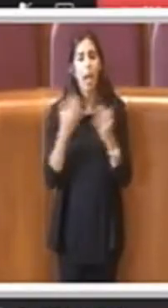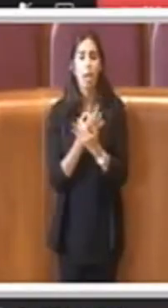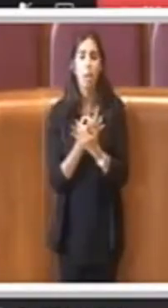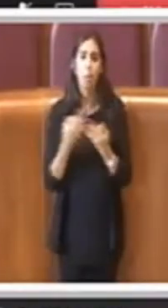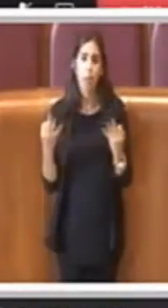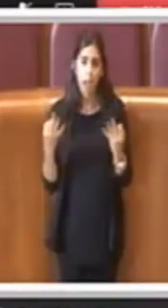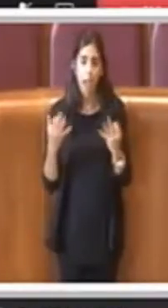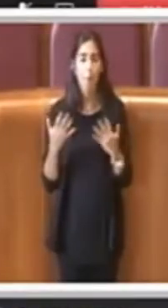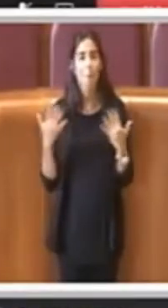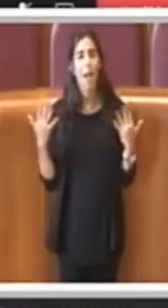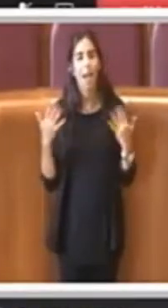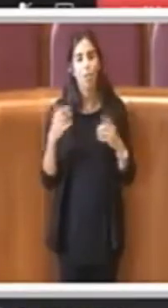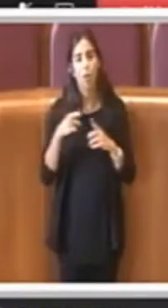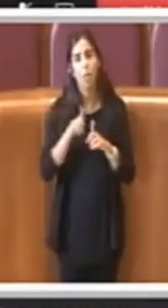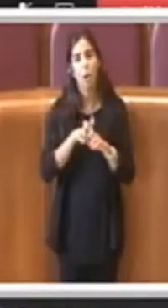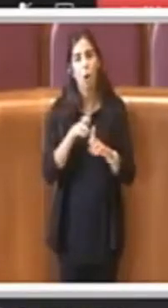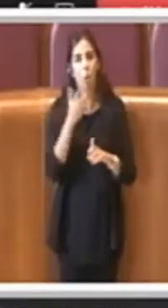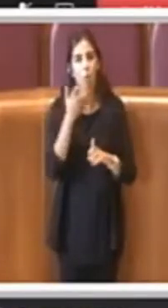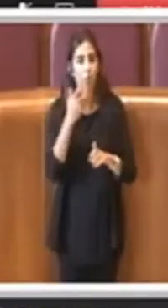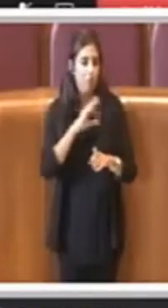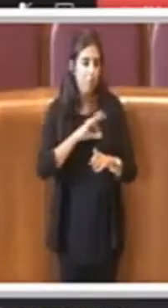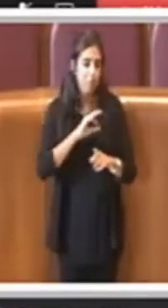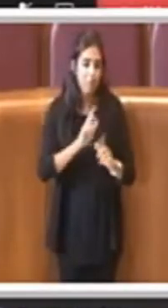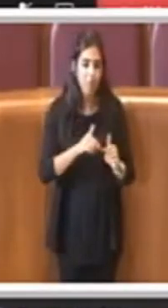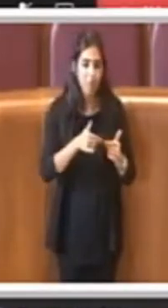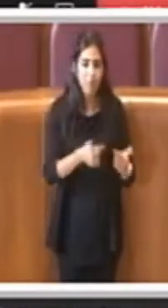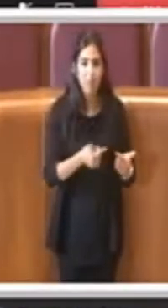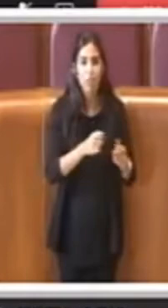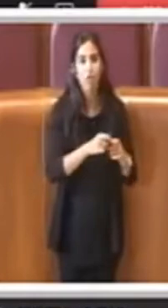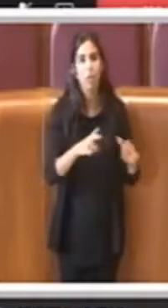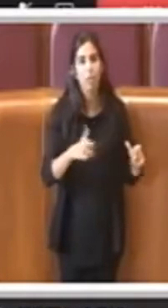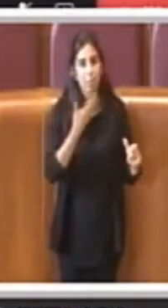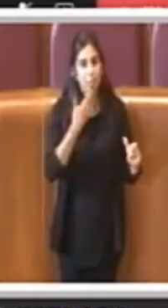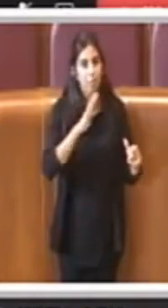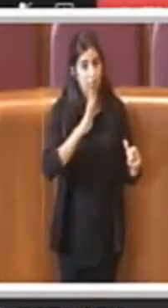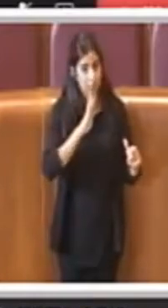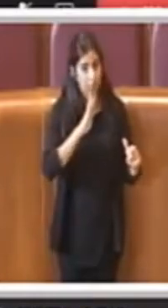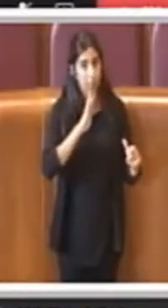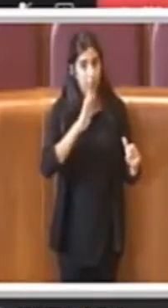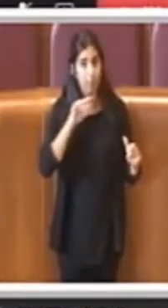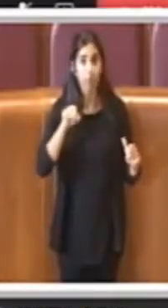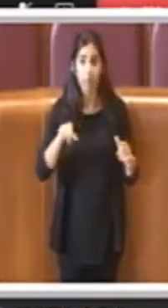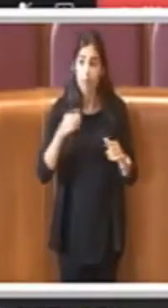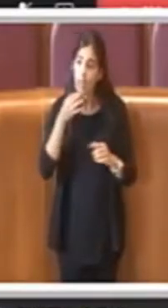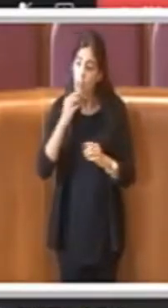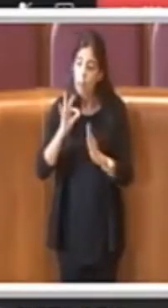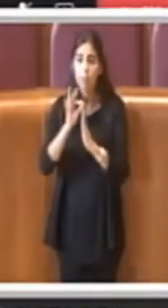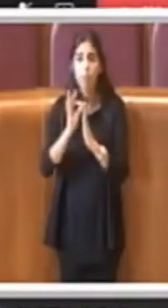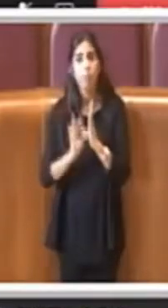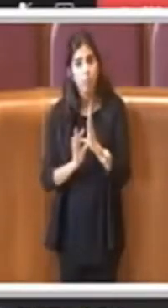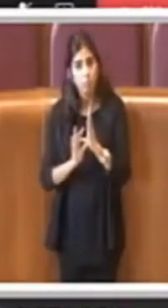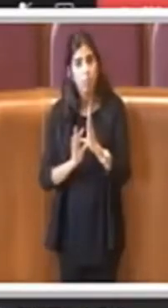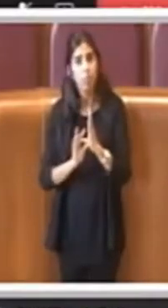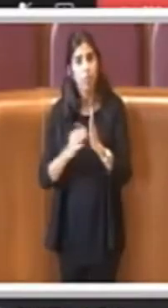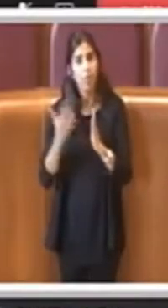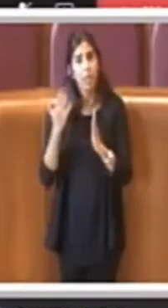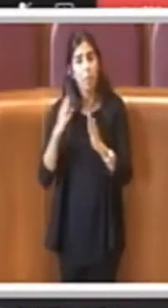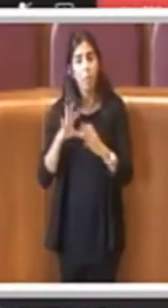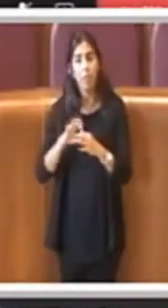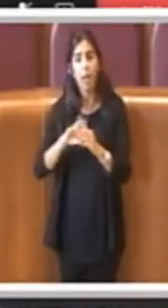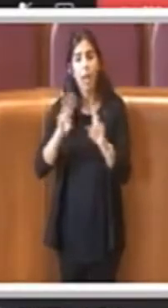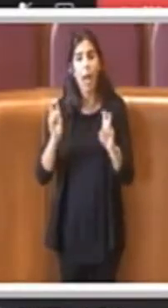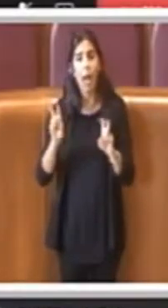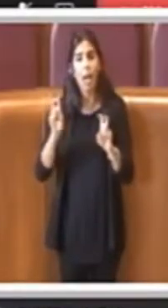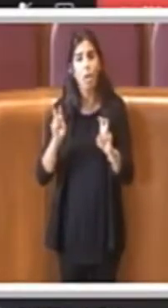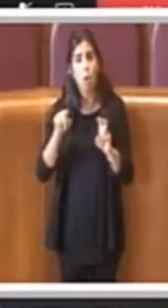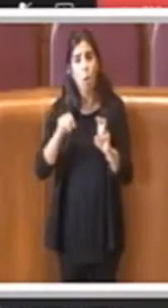nell'interesse generale della città, un settore che era stato probabilmente non regolamentato in alcun modo, non raccolto. Ora,